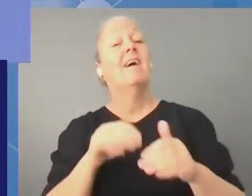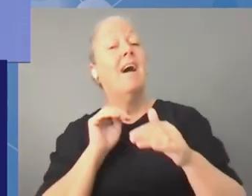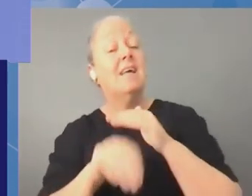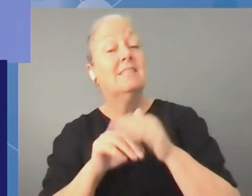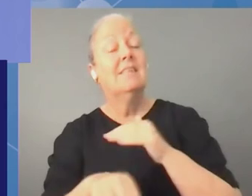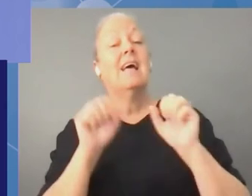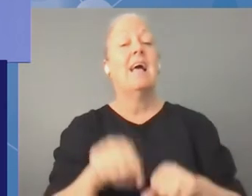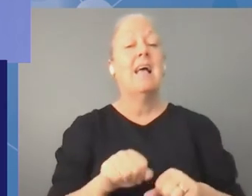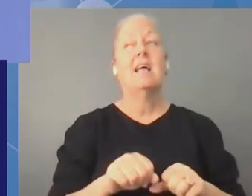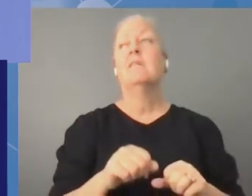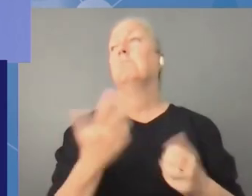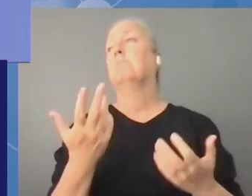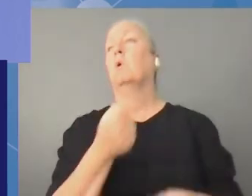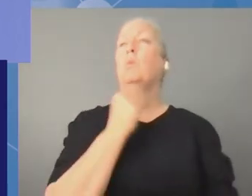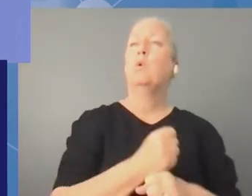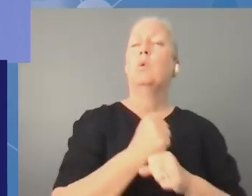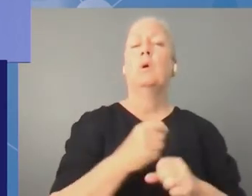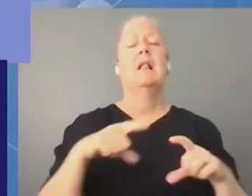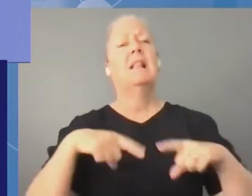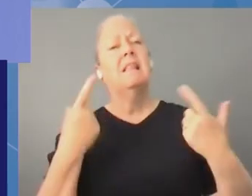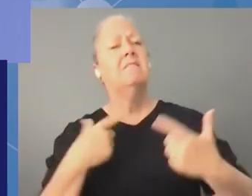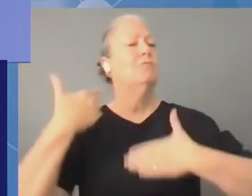个工序。